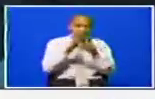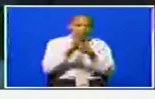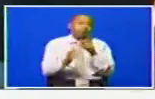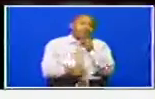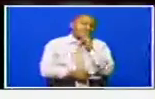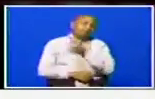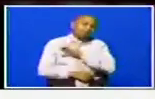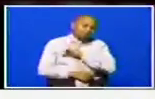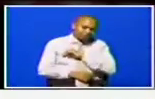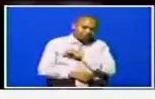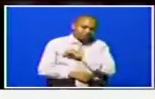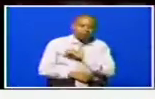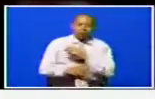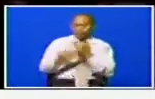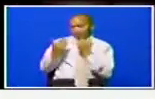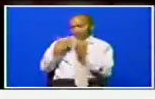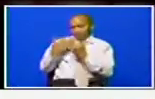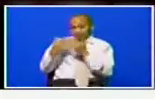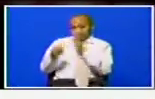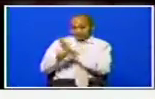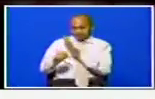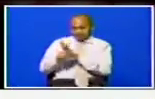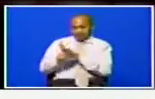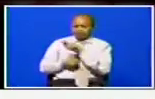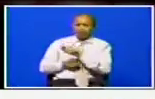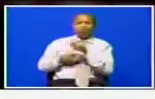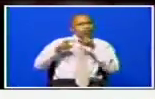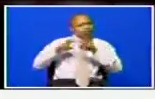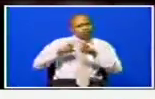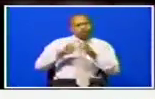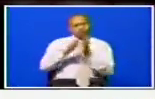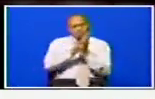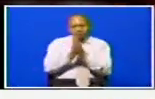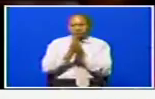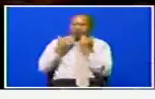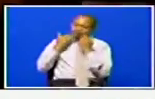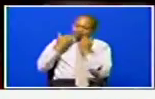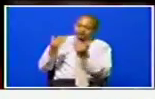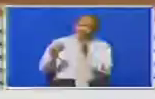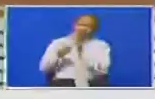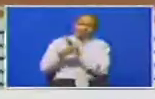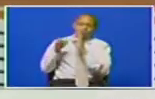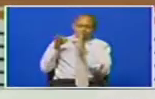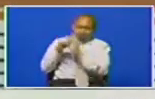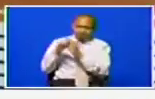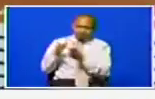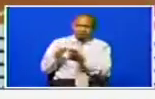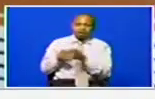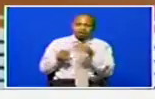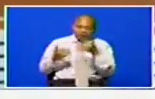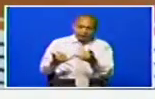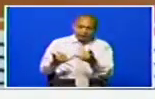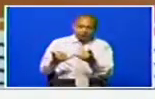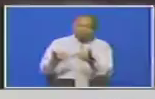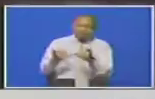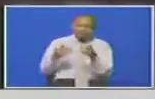Na mshukrani sana bila shaka huyo ni Joy Brenda Mdivo, mfasaha kweli wa maneno haya. Nasema asante sana kwa kuwa nami katika studio zetu hizi ndogo